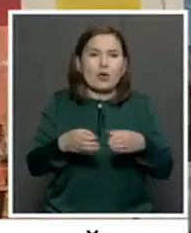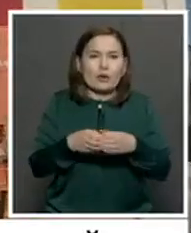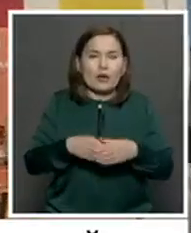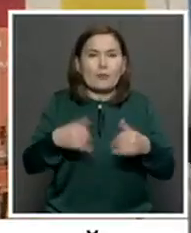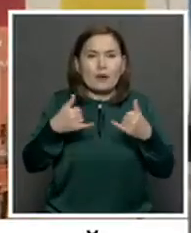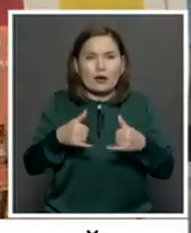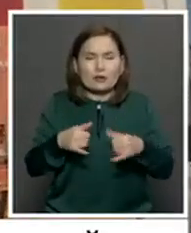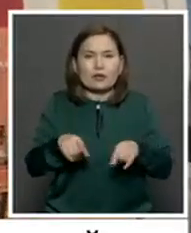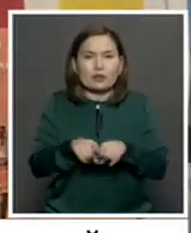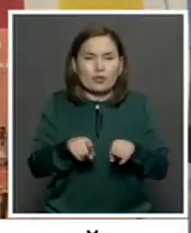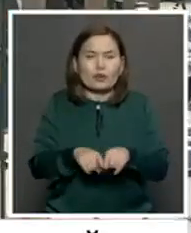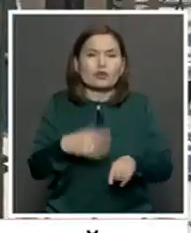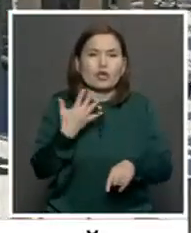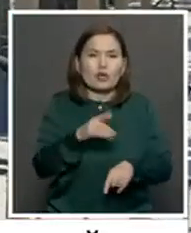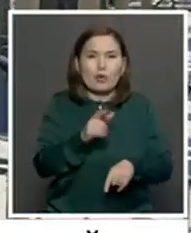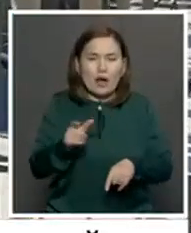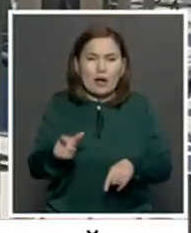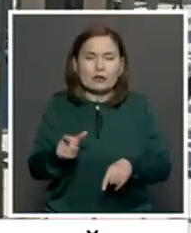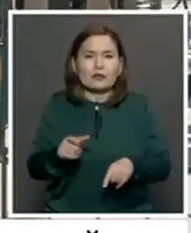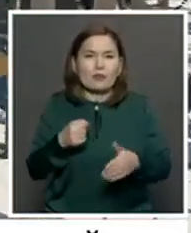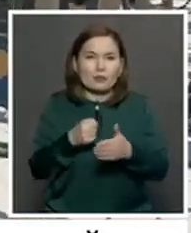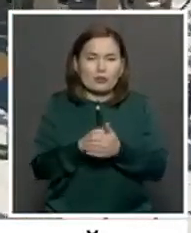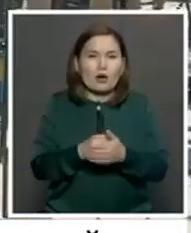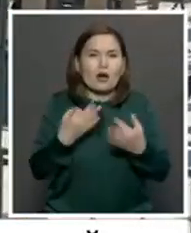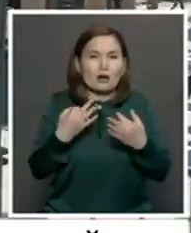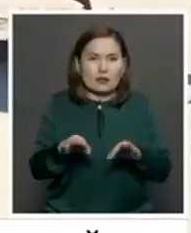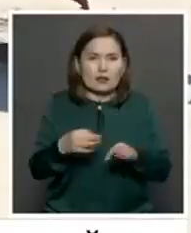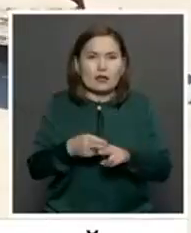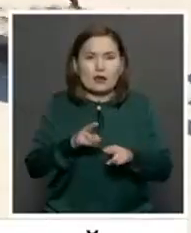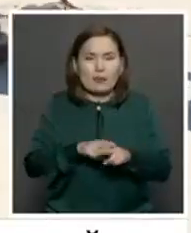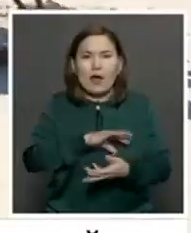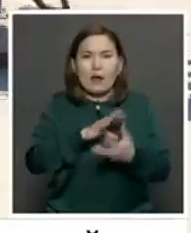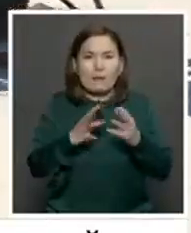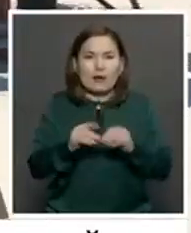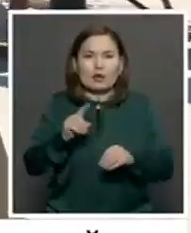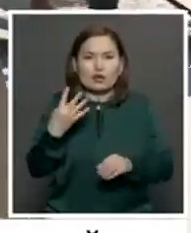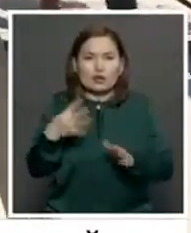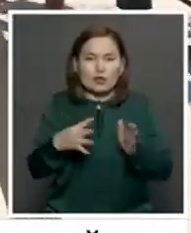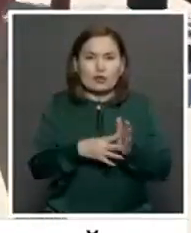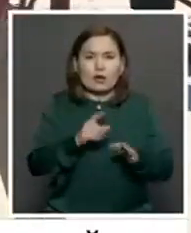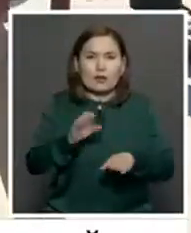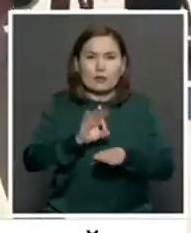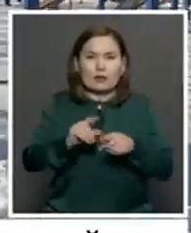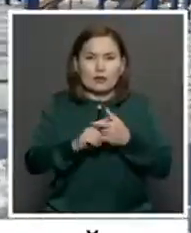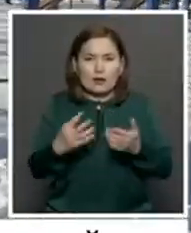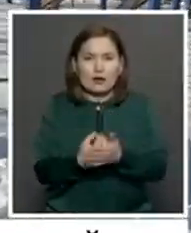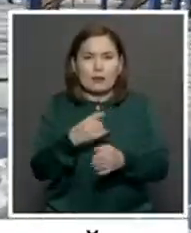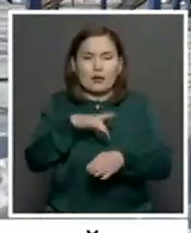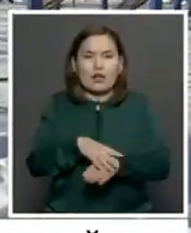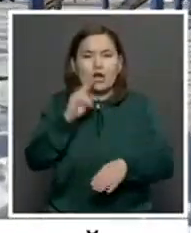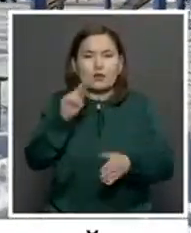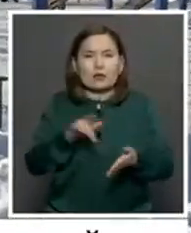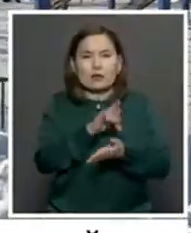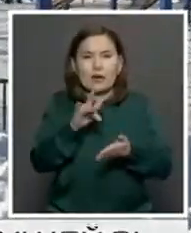тамақтану орындарына 50 адамға дейін ғана қабылдауға рұқсат. Аудан бойынша барлығы 149 адам вирус жұқтырған. Сондай-ақ